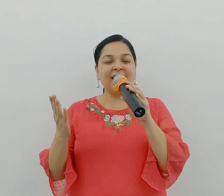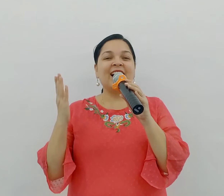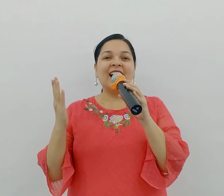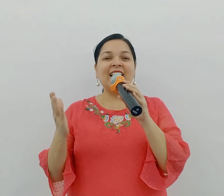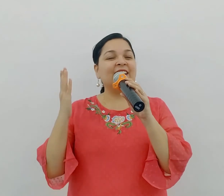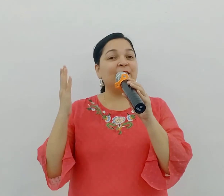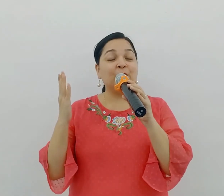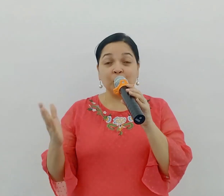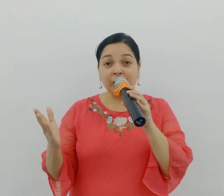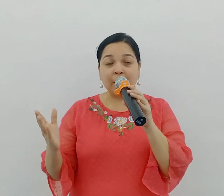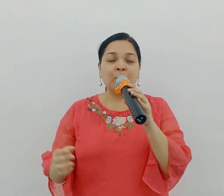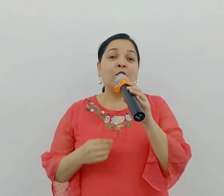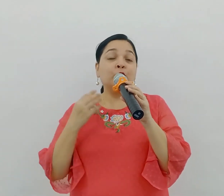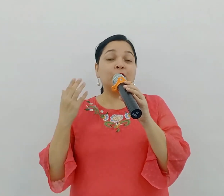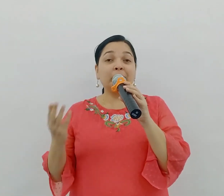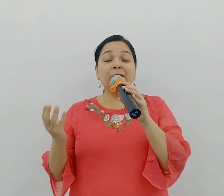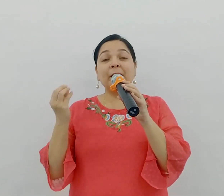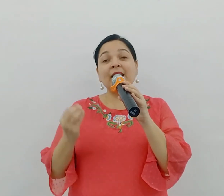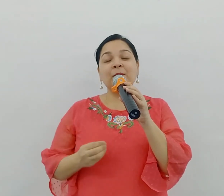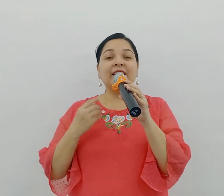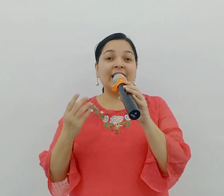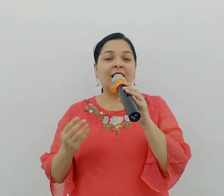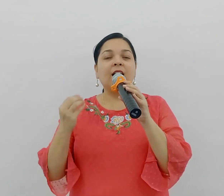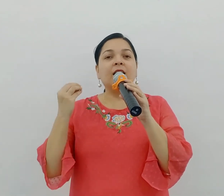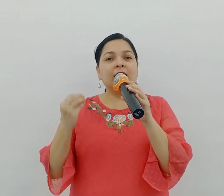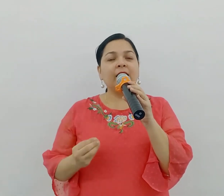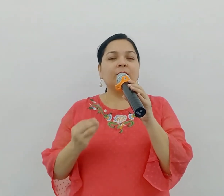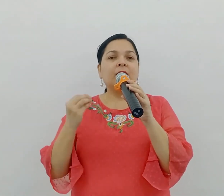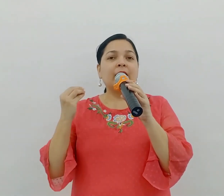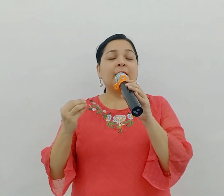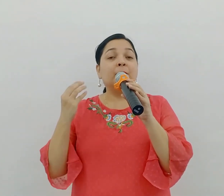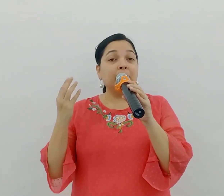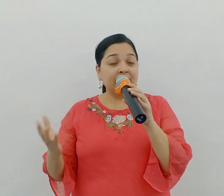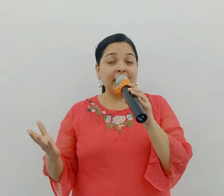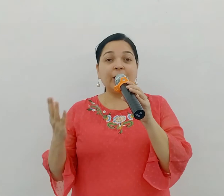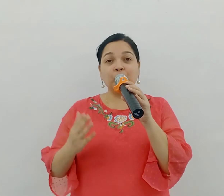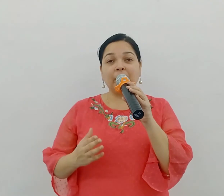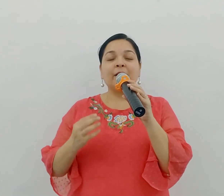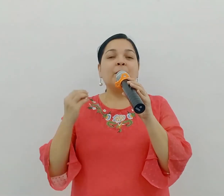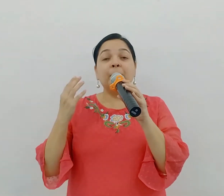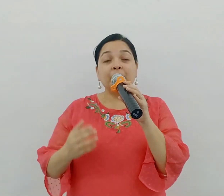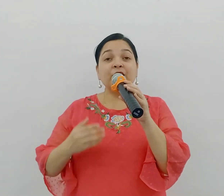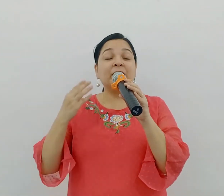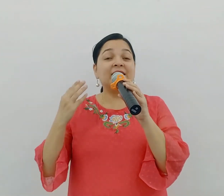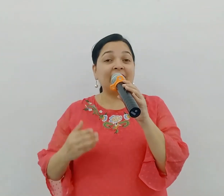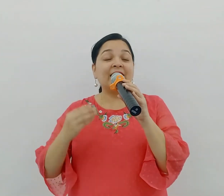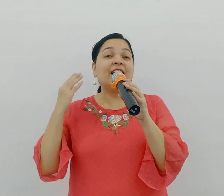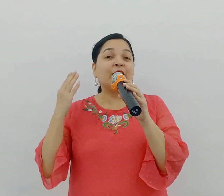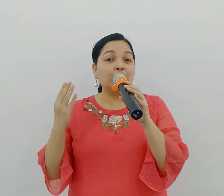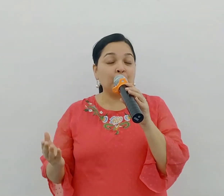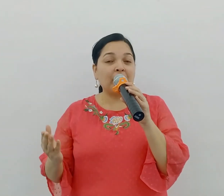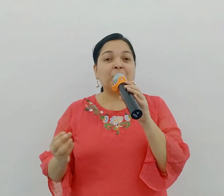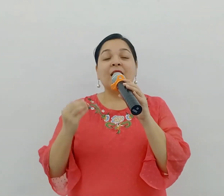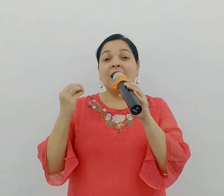सभी? हालेलुया। तो सबसे पहले हमने देखा कि एक मसीह के रूप में, परमेश्वर के संतान